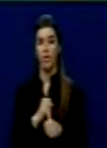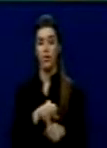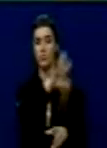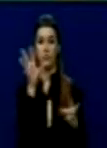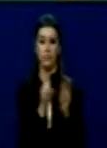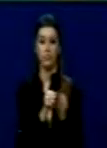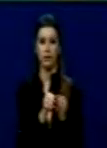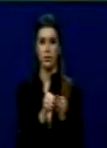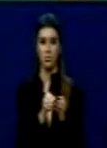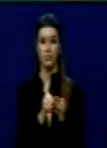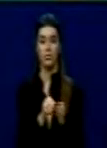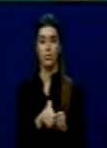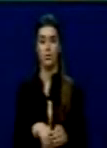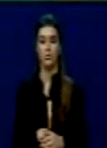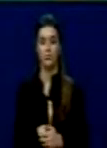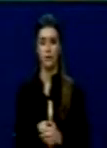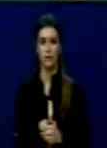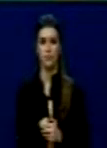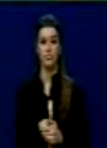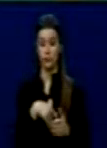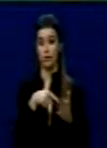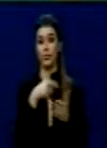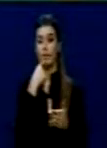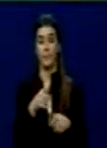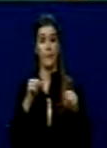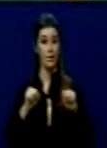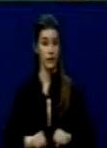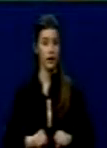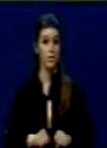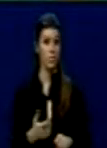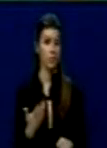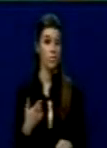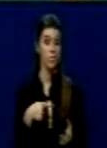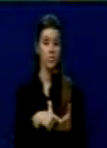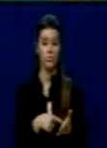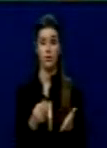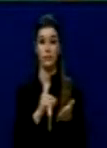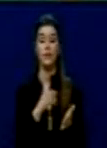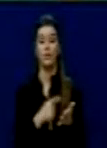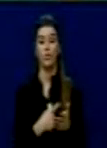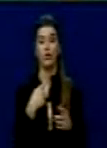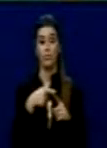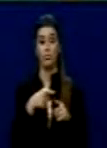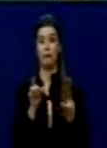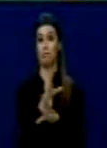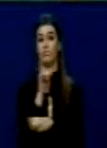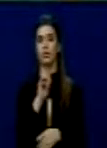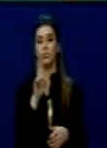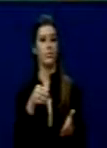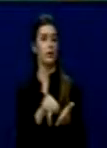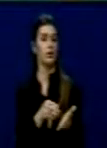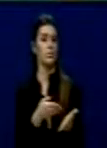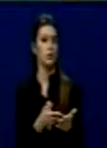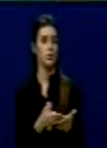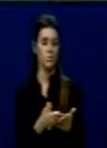gjykatës komunale. Pra aty në mënyrë eksplicite përmendet qeveria dhe kjo nuk është rastësisht. Pse nuk